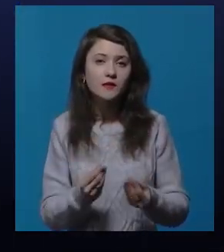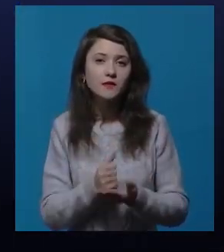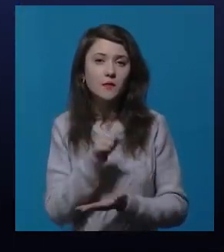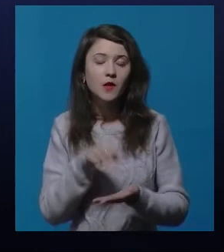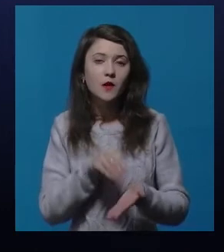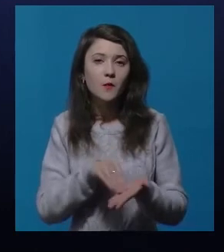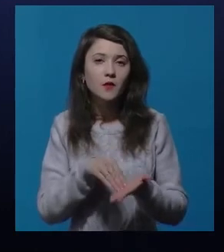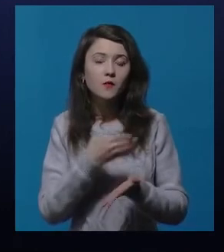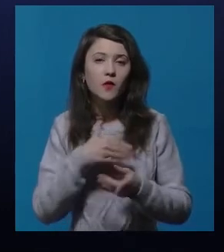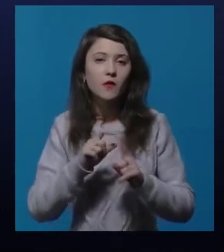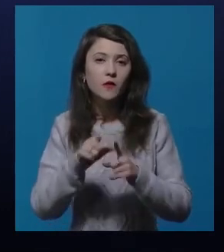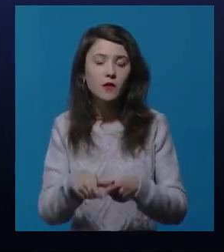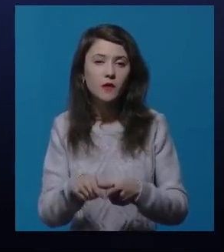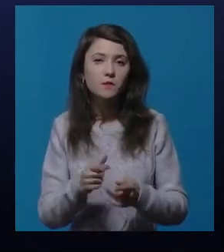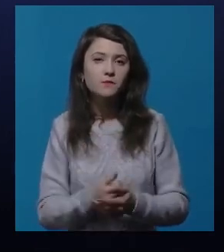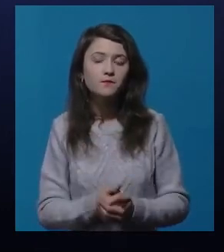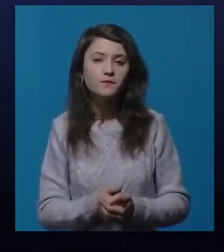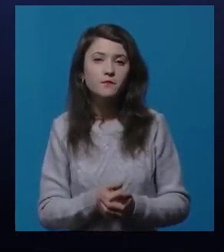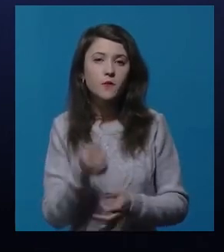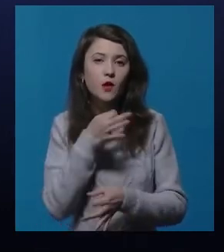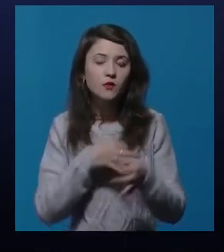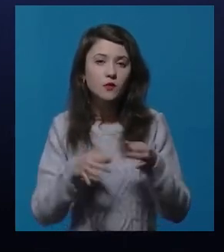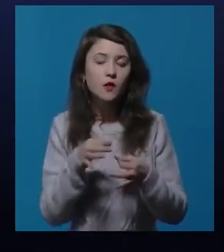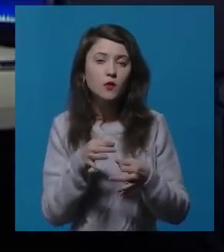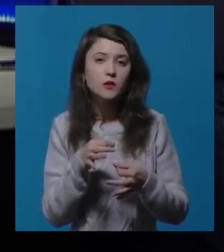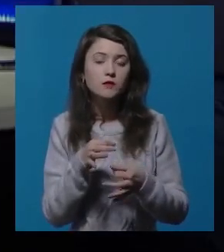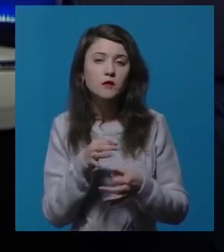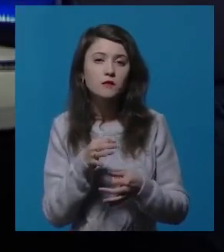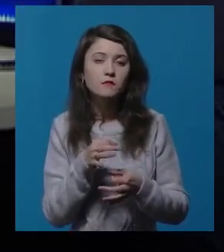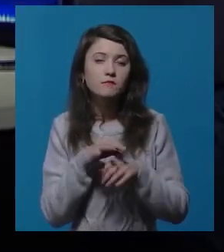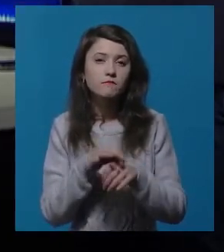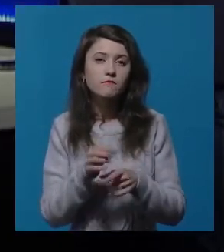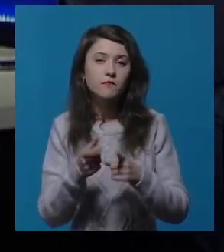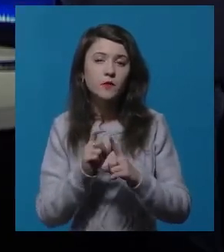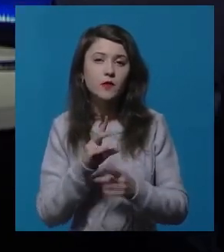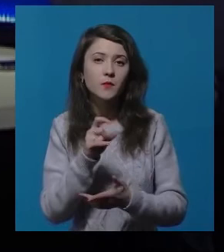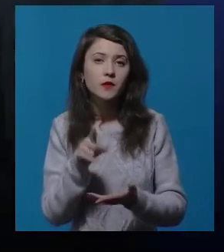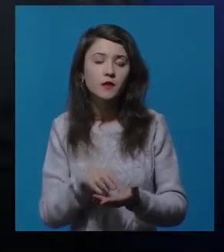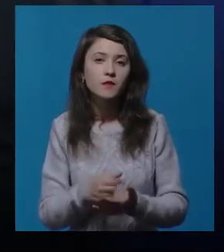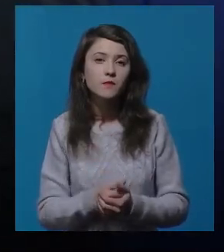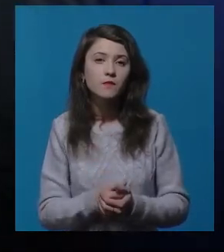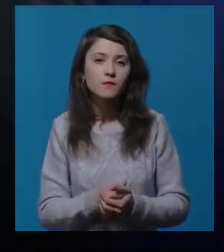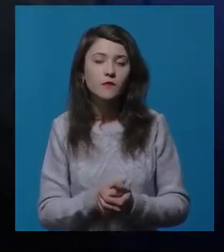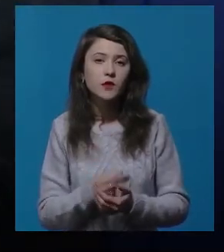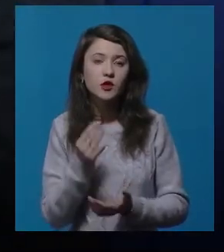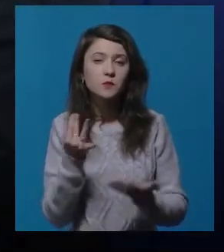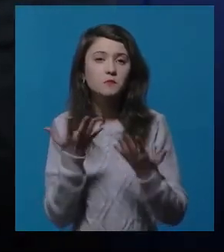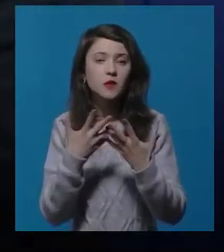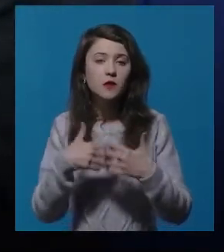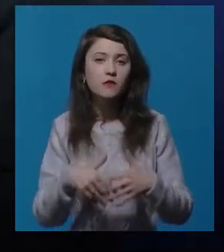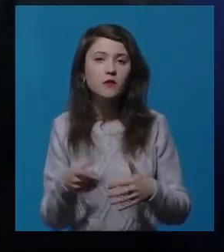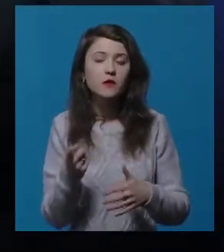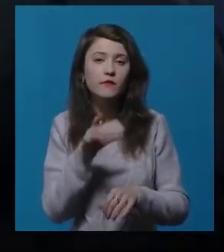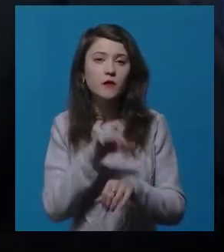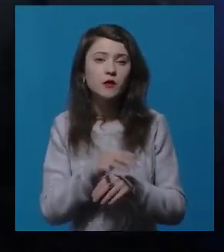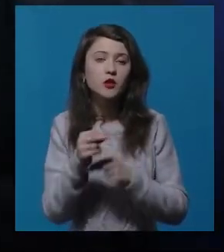пишуть, ми відповідаємо, консультуємо, навіть консультації пишемо у відповідь на запитання. Чи підраховуються ті звернення, та, які фактично йдуть